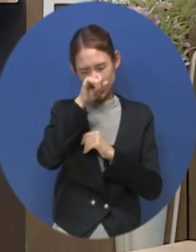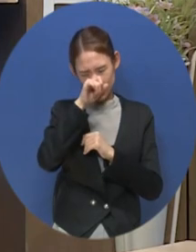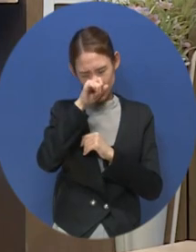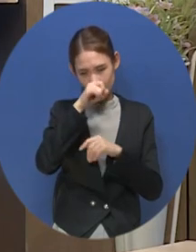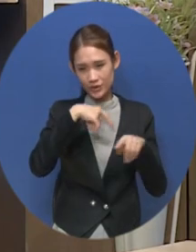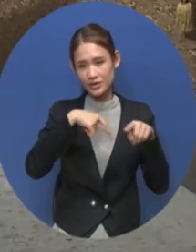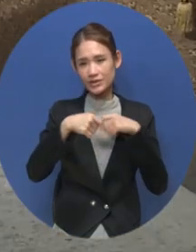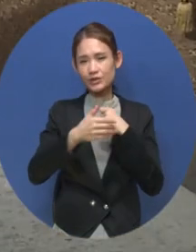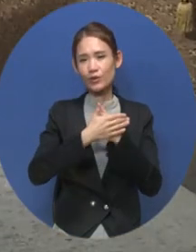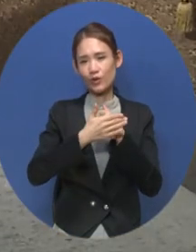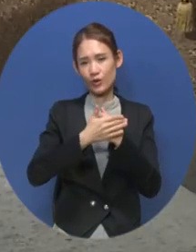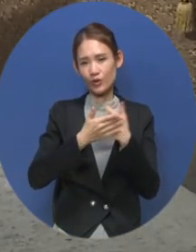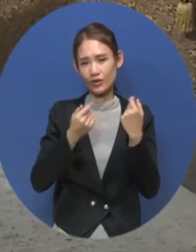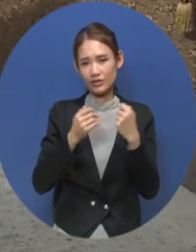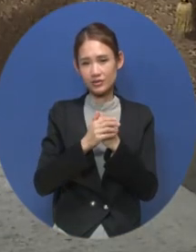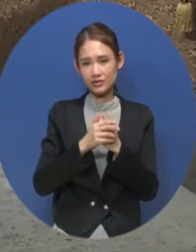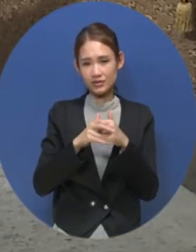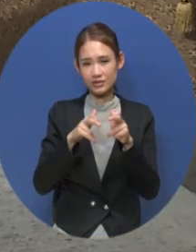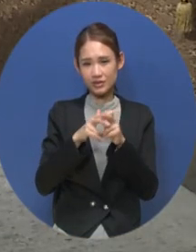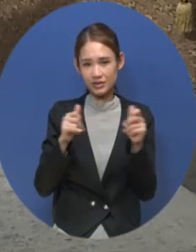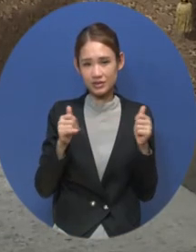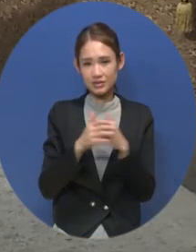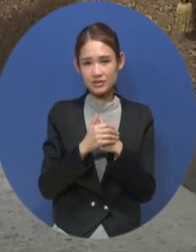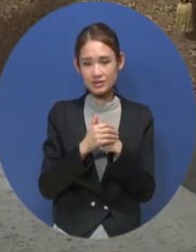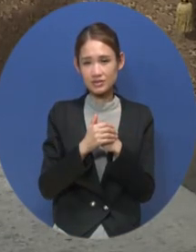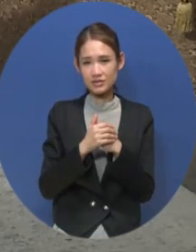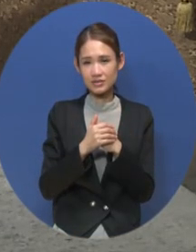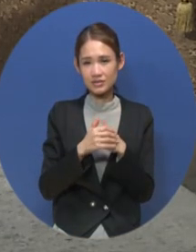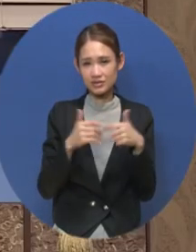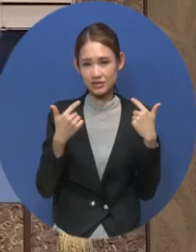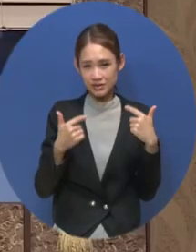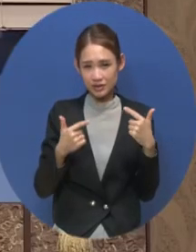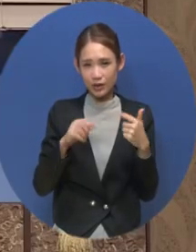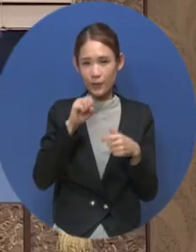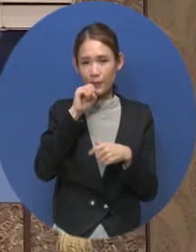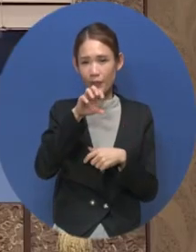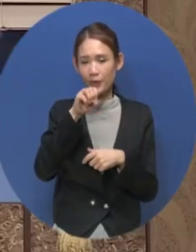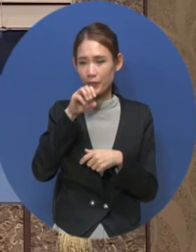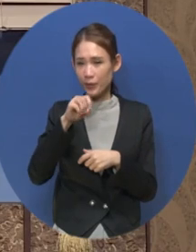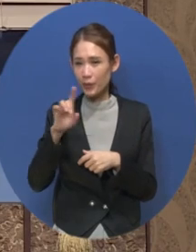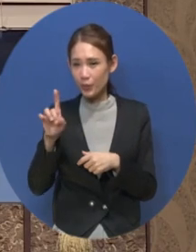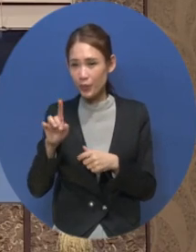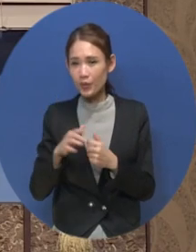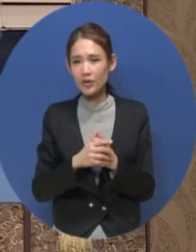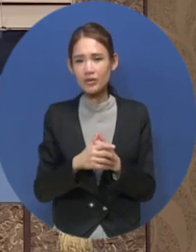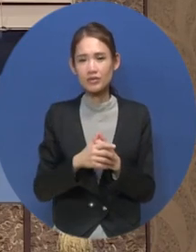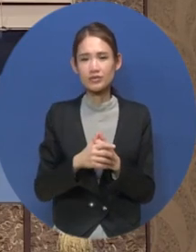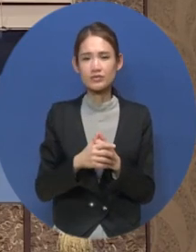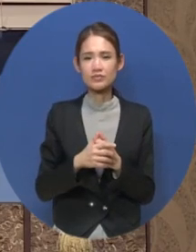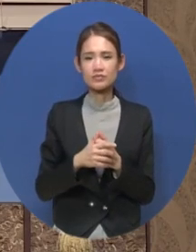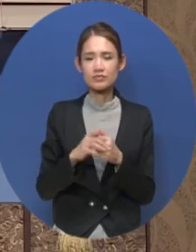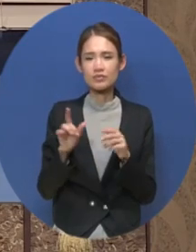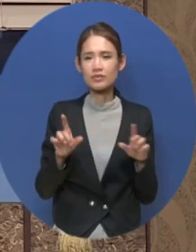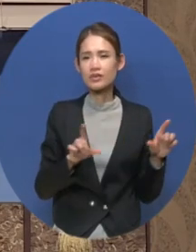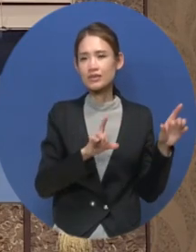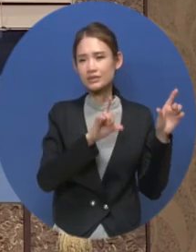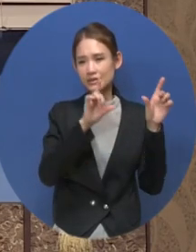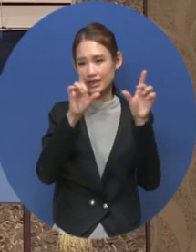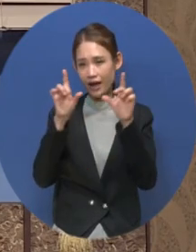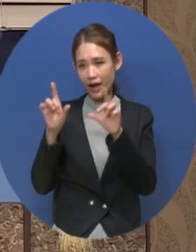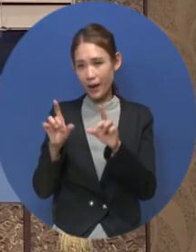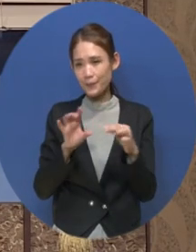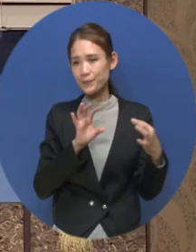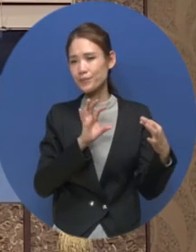그러니까 생각이 들어요. 저희는 장애인 체육이라는 부분은 제가 늘 얘기하는 부분이 네. 저희 삶과 연관돼